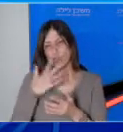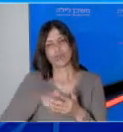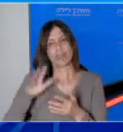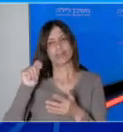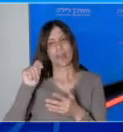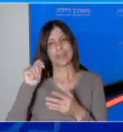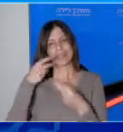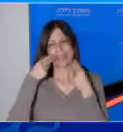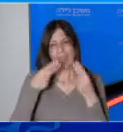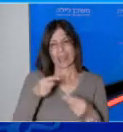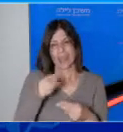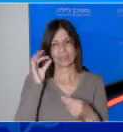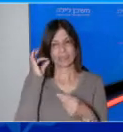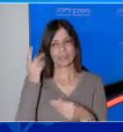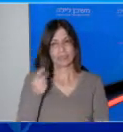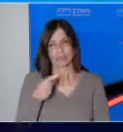על זה.